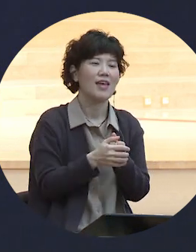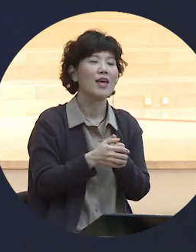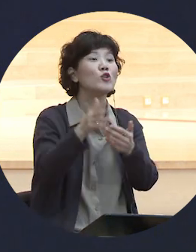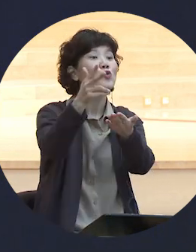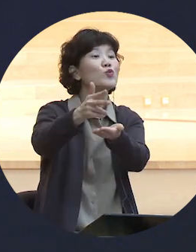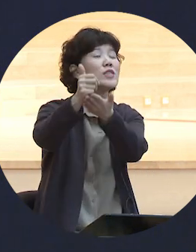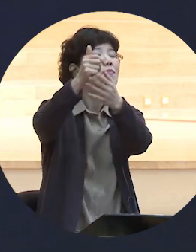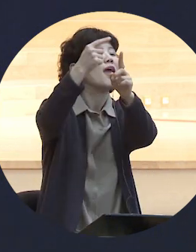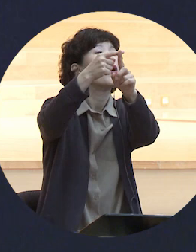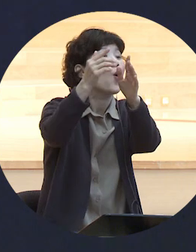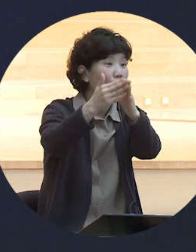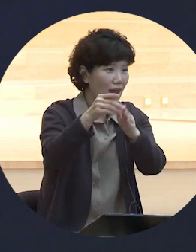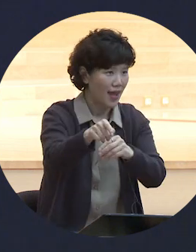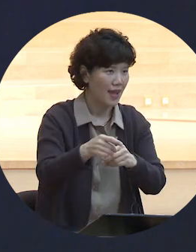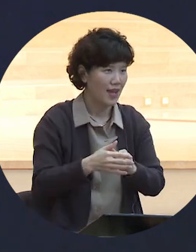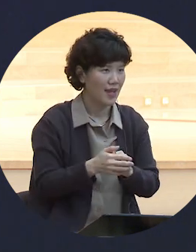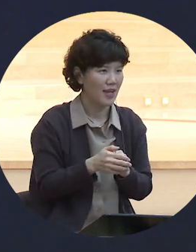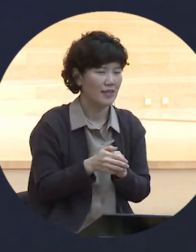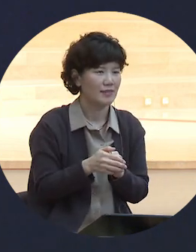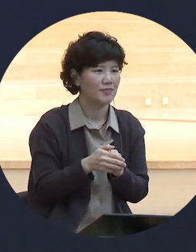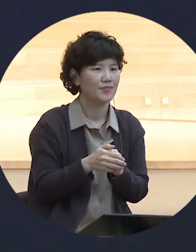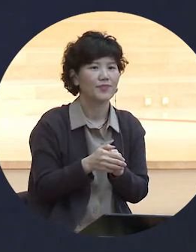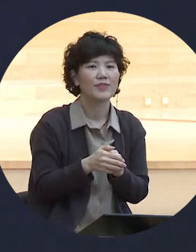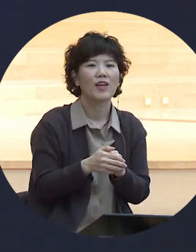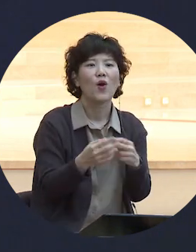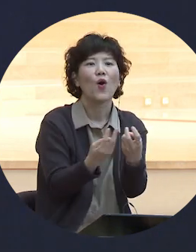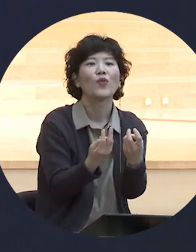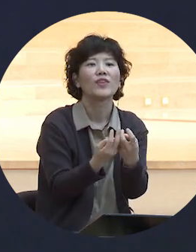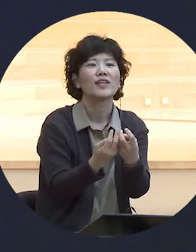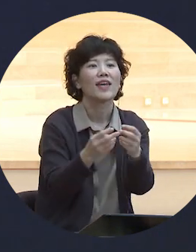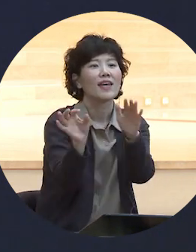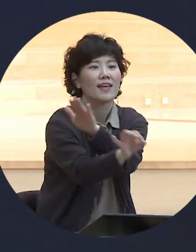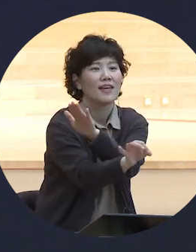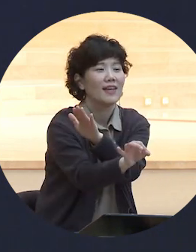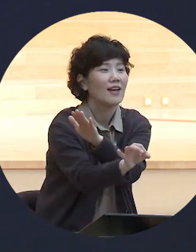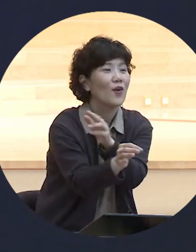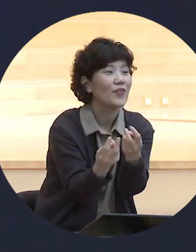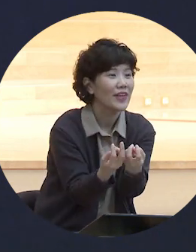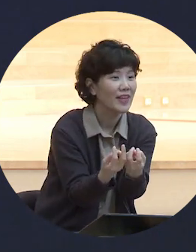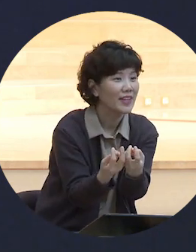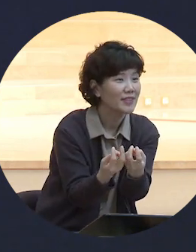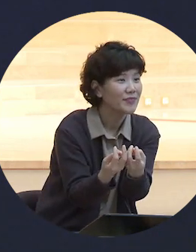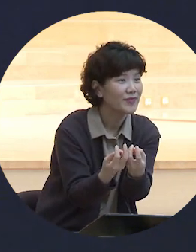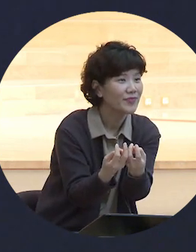주님의 교회 주님이 어떻게 값을 치르셨죠?